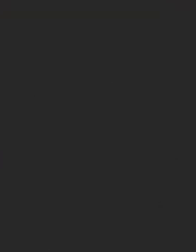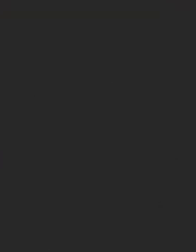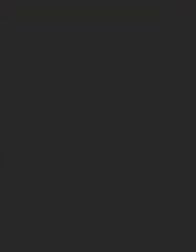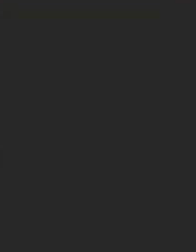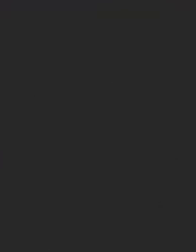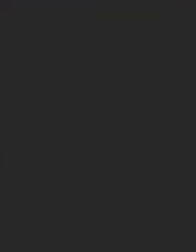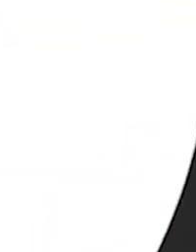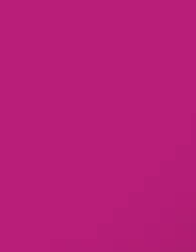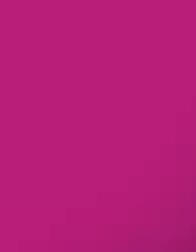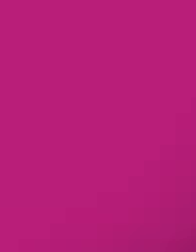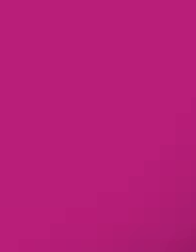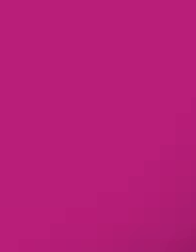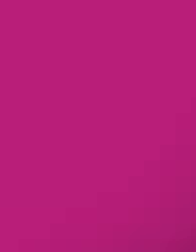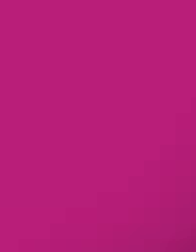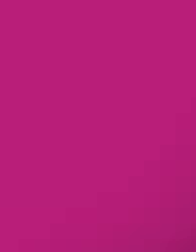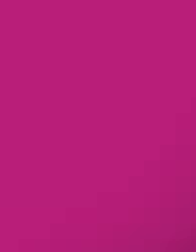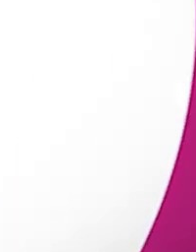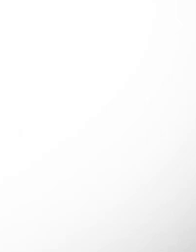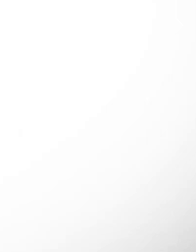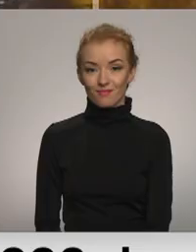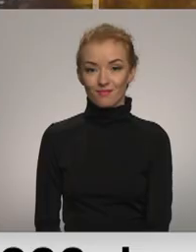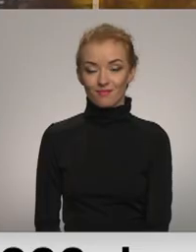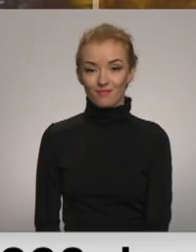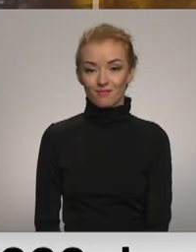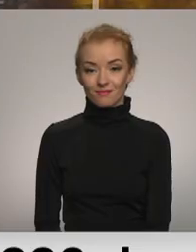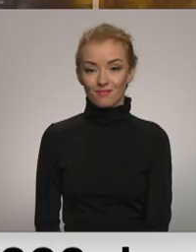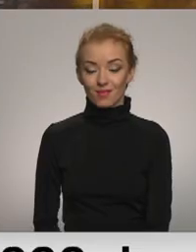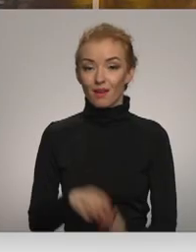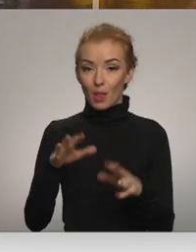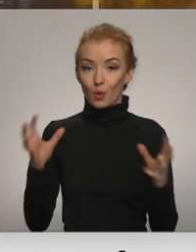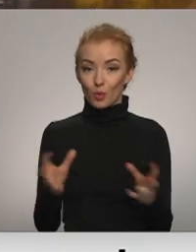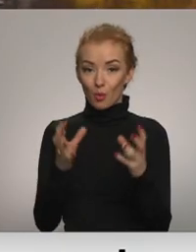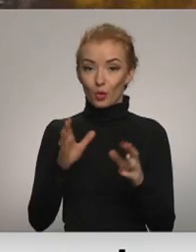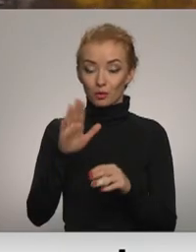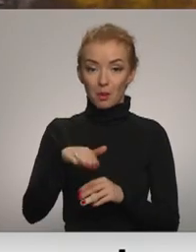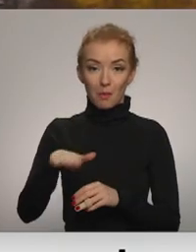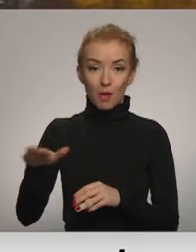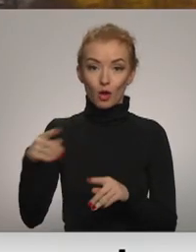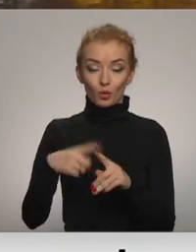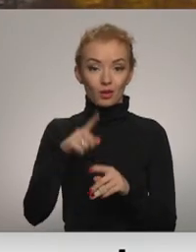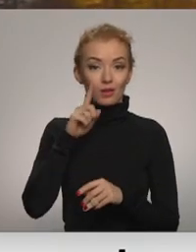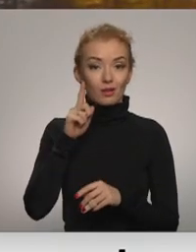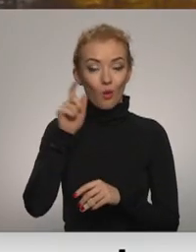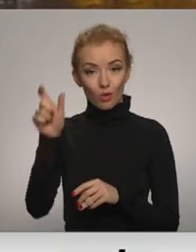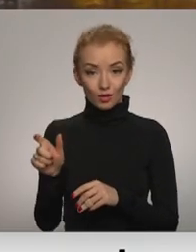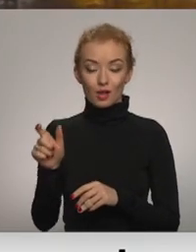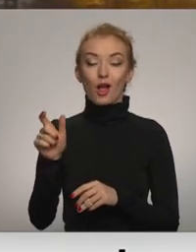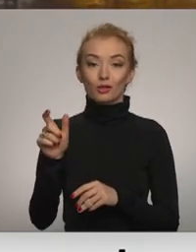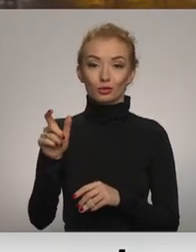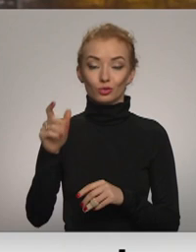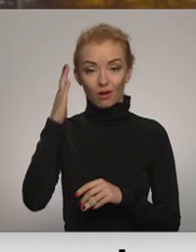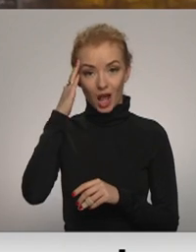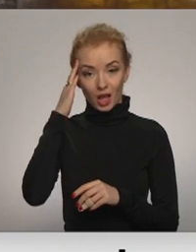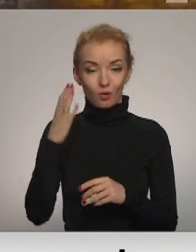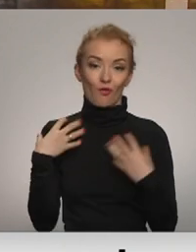Re, viss ēters ir te! Lai rūpētos par bērnu un jauniešu mentālo veselību, kur būtiski